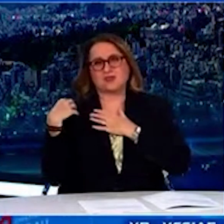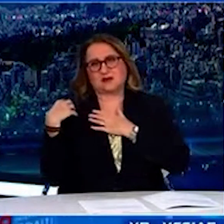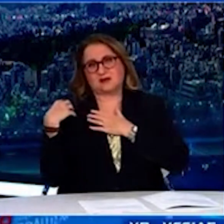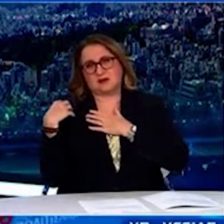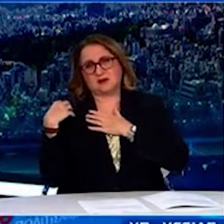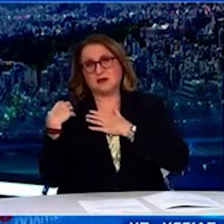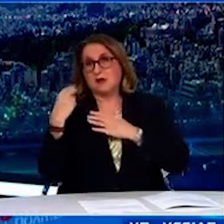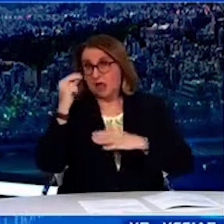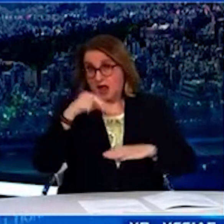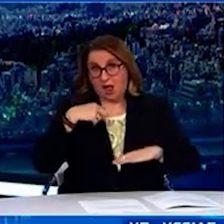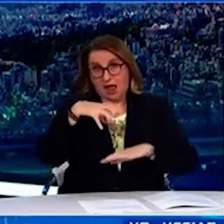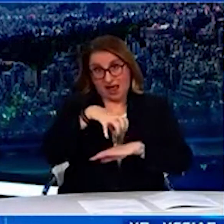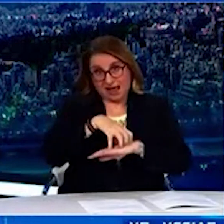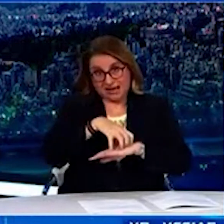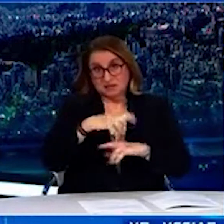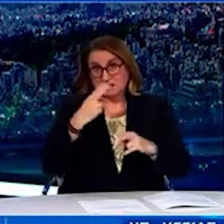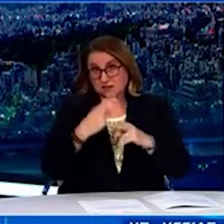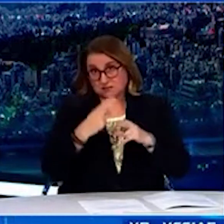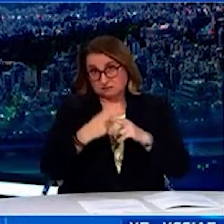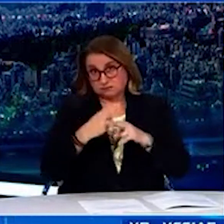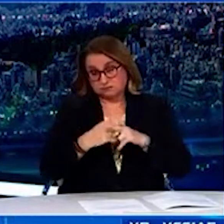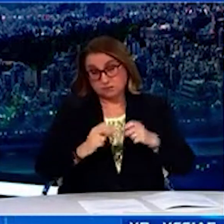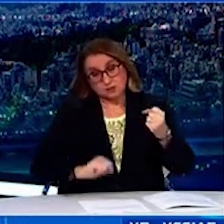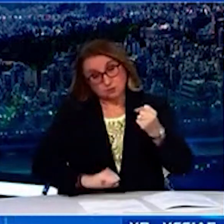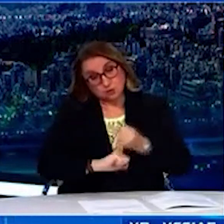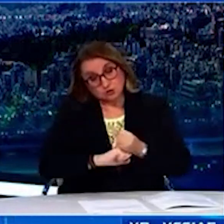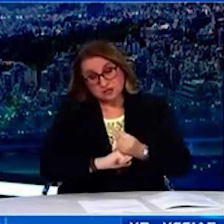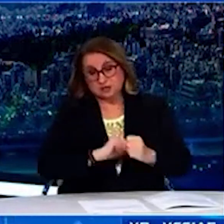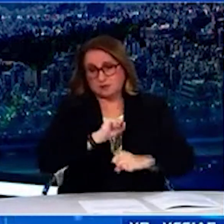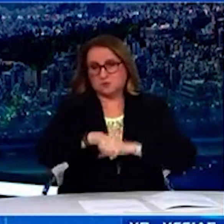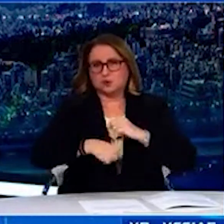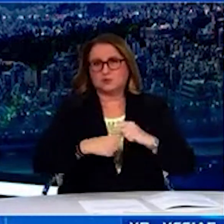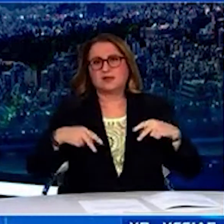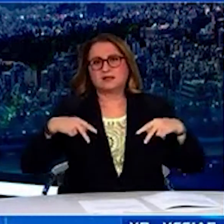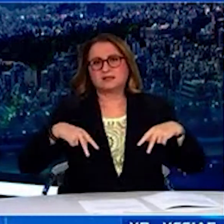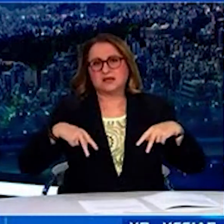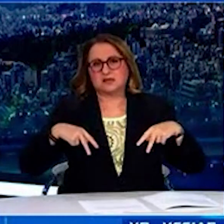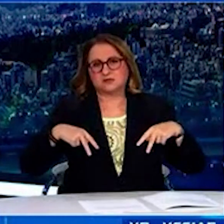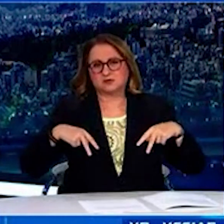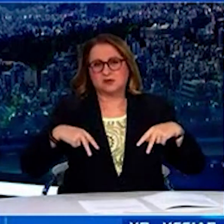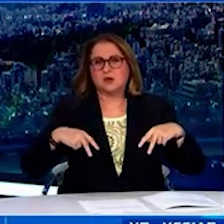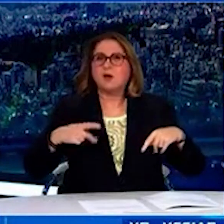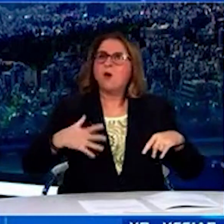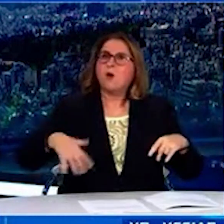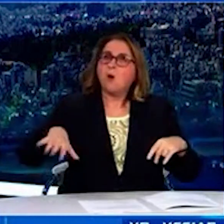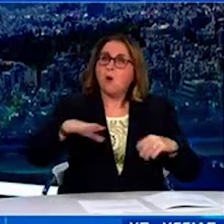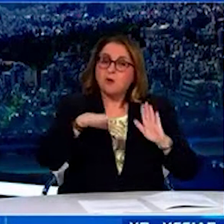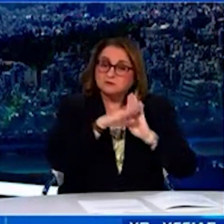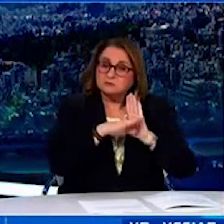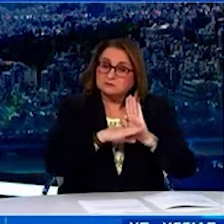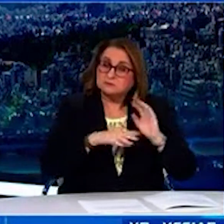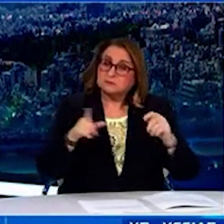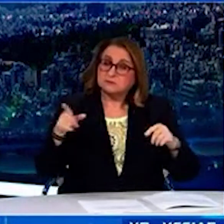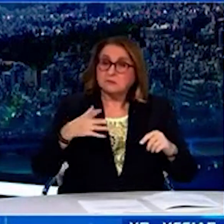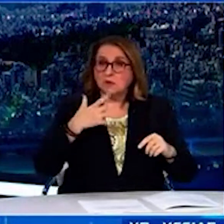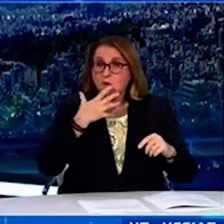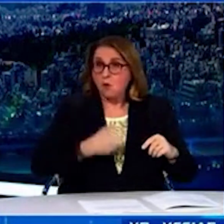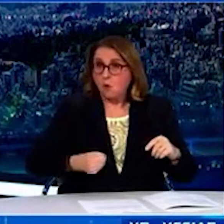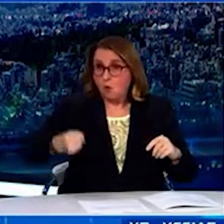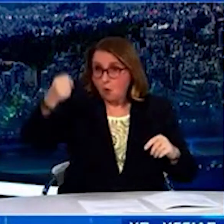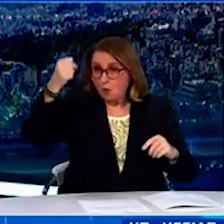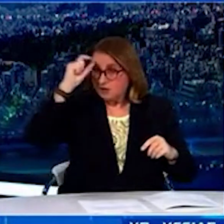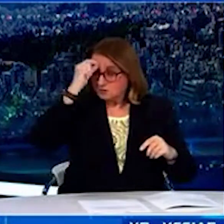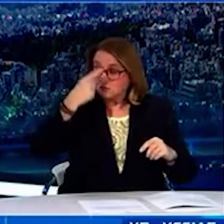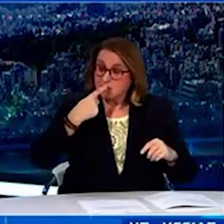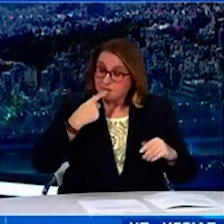μας βρίσκεται στην πρώτη γραμμή της εθνικής προσπάθειας, τηρώντας όλες τις οδηγίες και υποδείξεις των αρμόδιων υγειονομικών αρχών, όπως έχει αναφέρει και ο